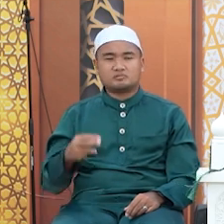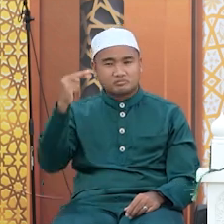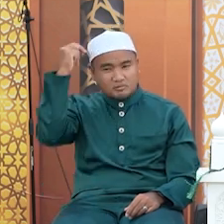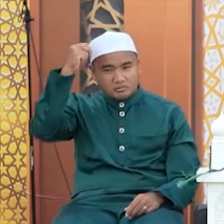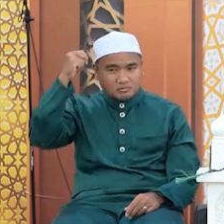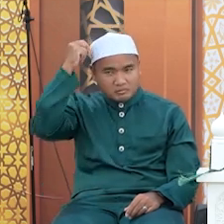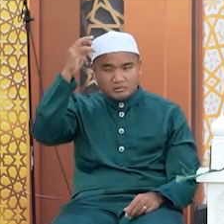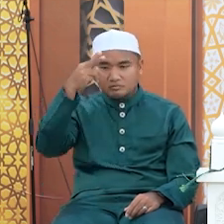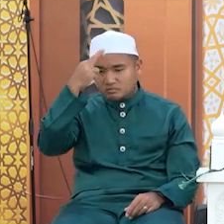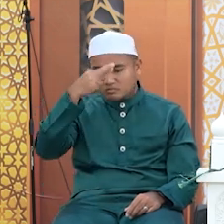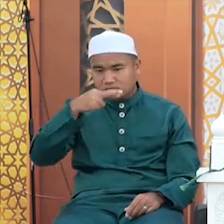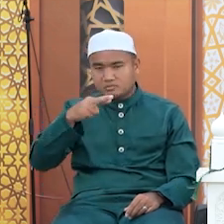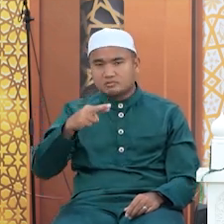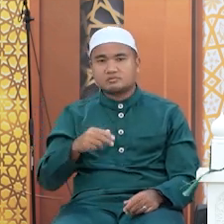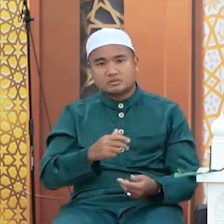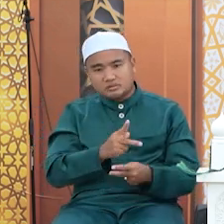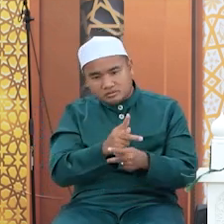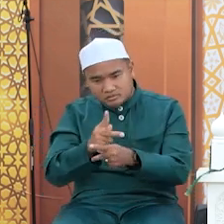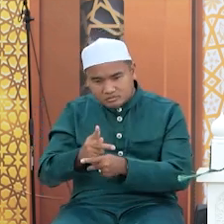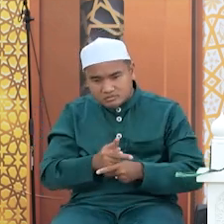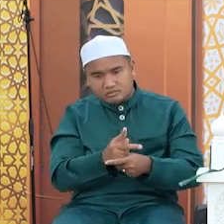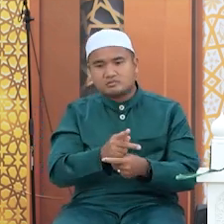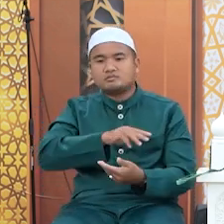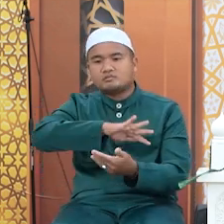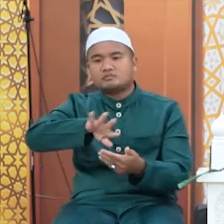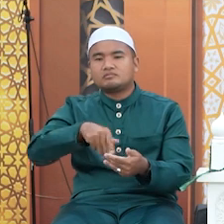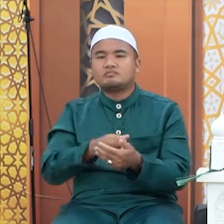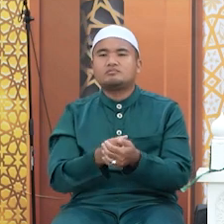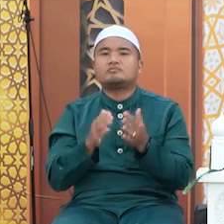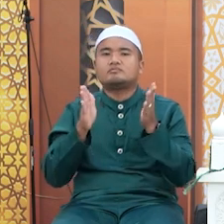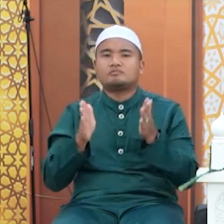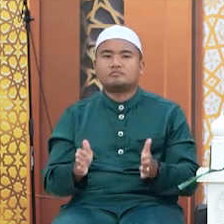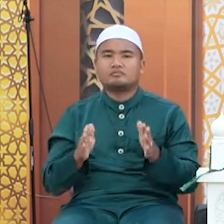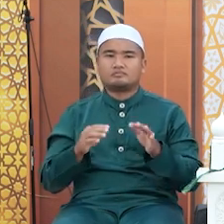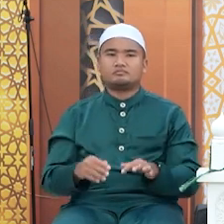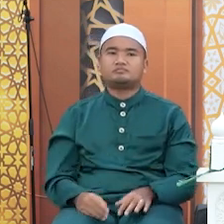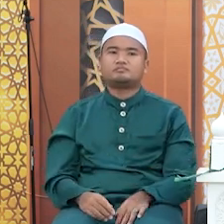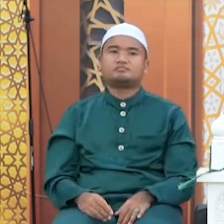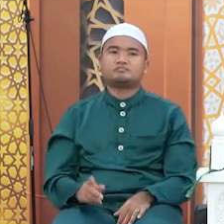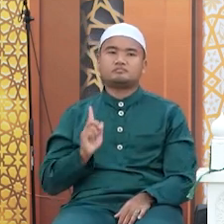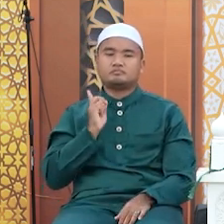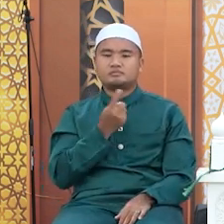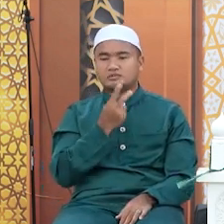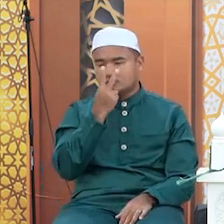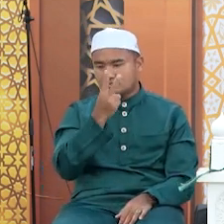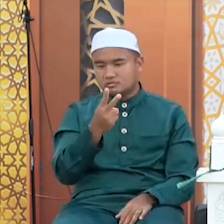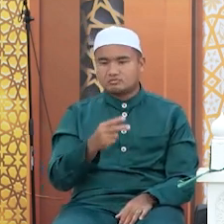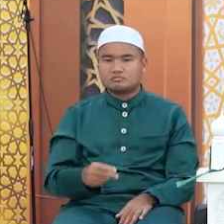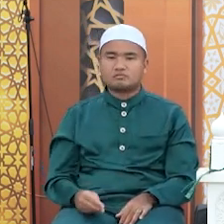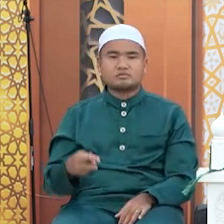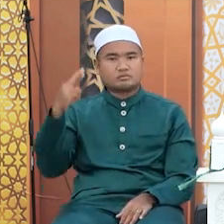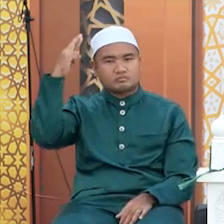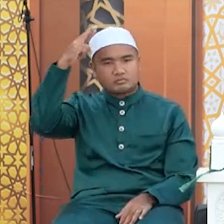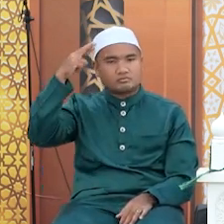Kita tengok Rasulullah sallallahu alaihi wasallam